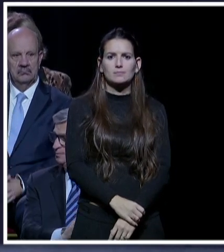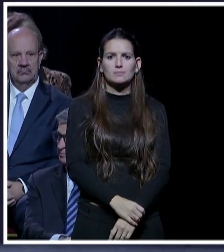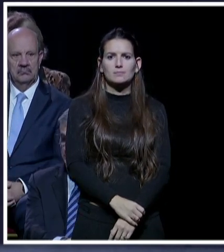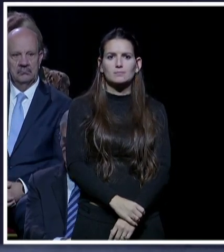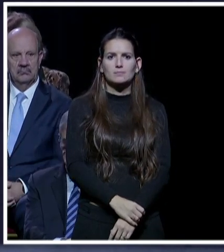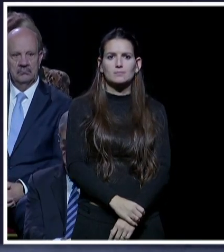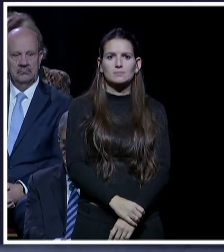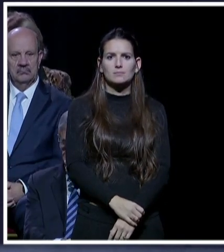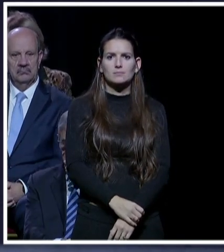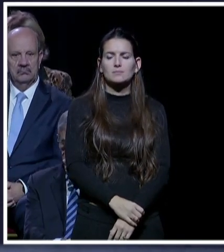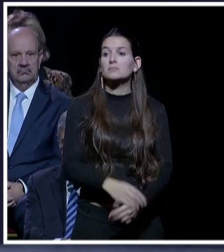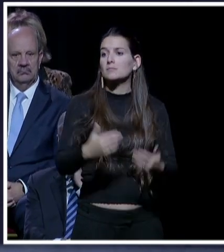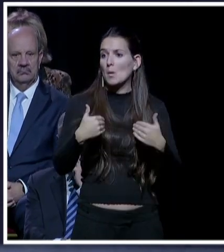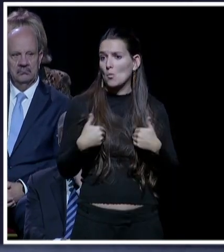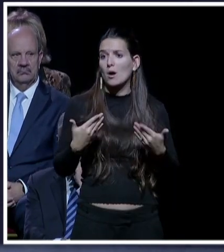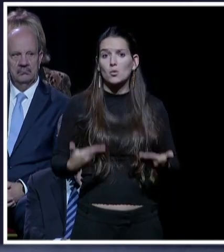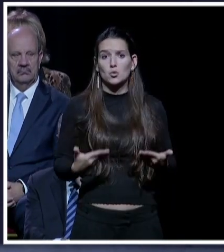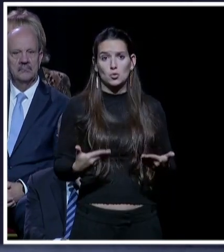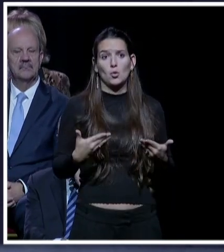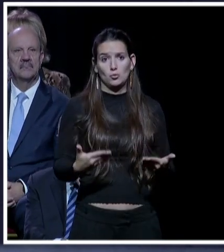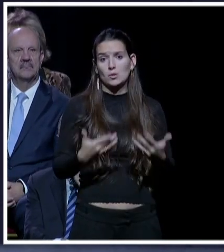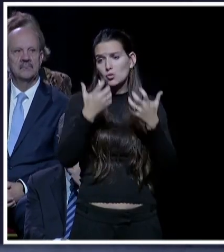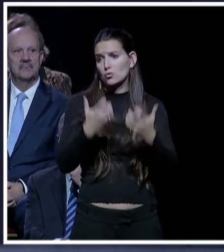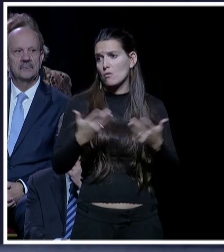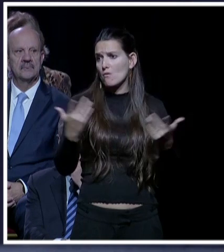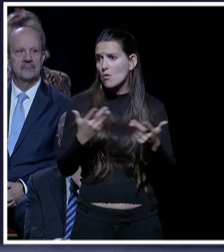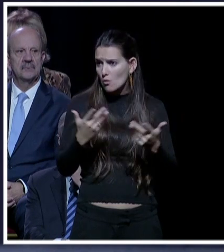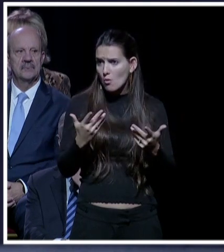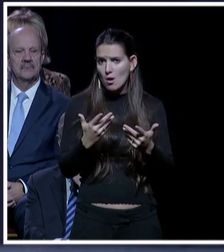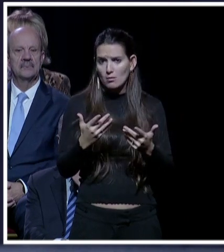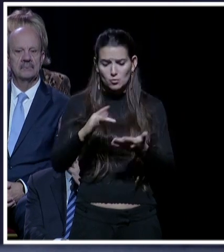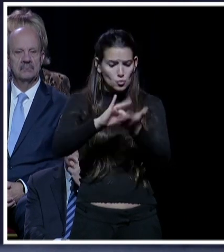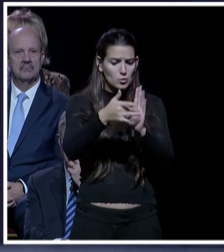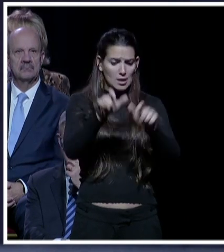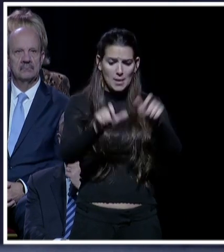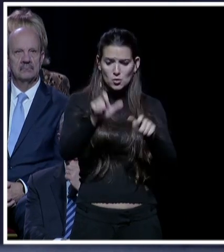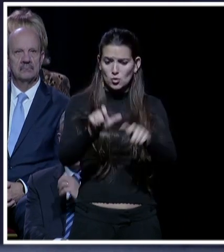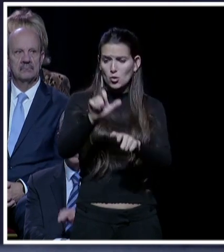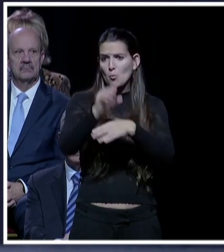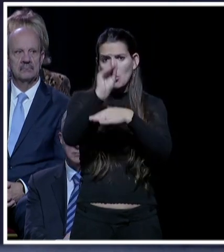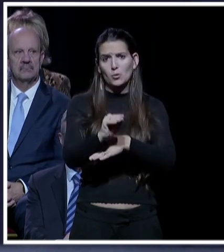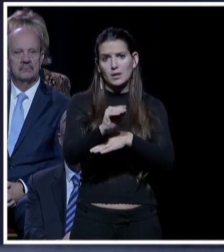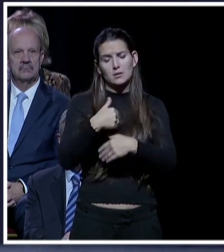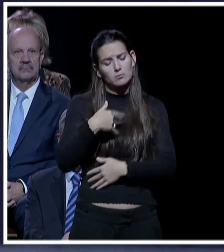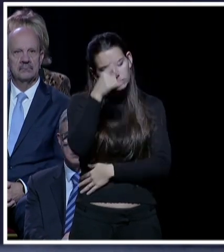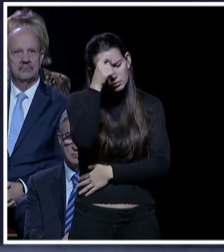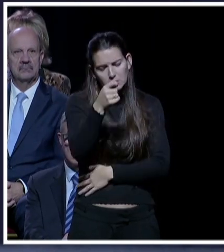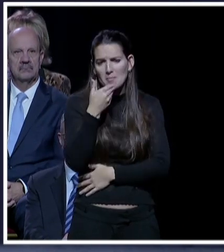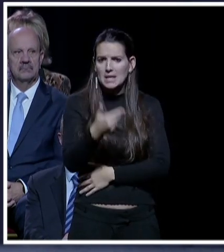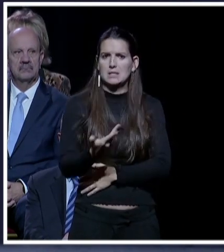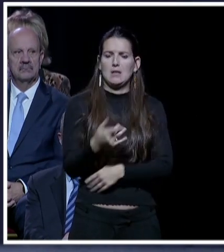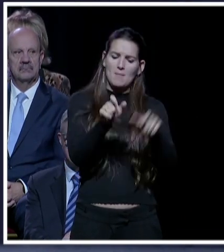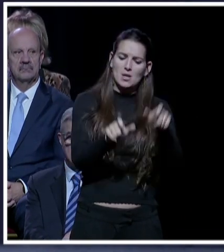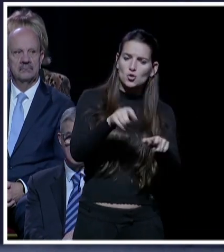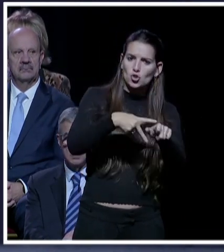Eh bien, moi, aujourd'hui, plus que jamais, je veux redire mon soutien à tous ceux qui nous protègent. Merci aux policiers, aux